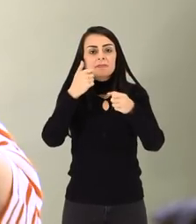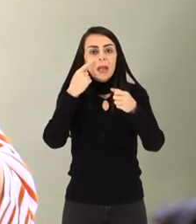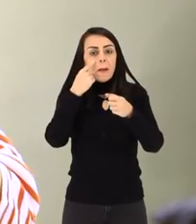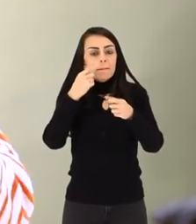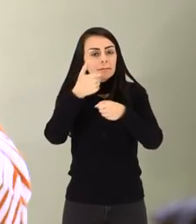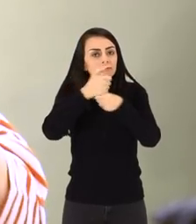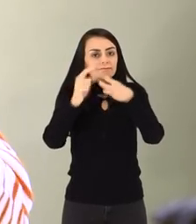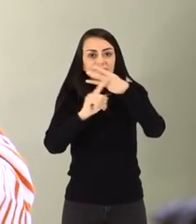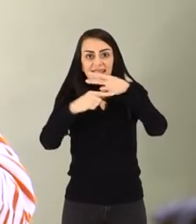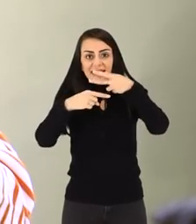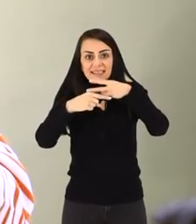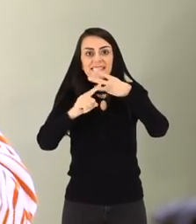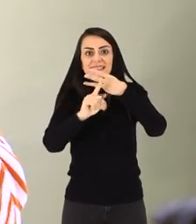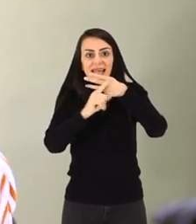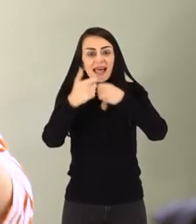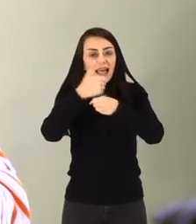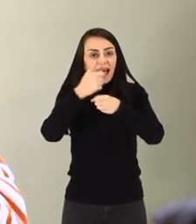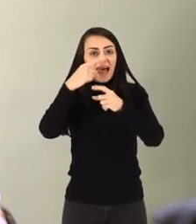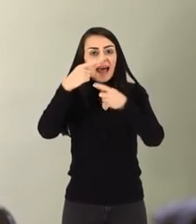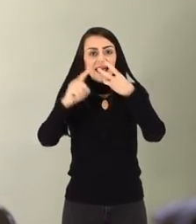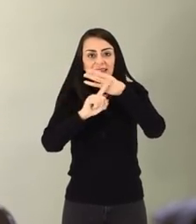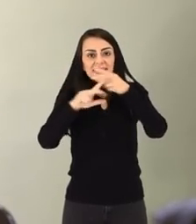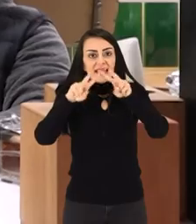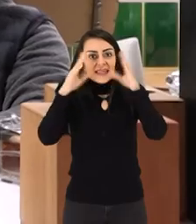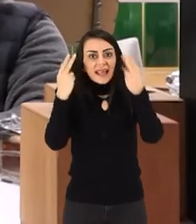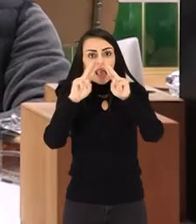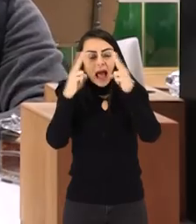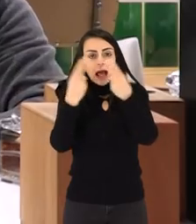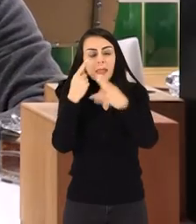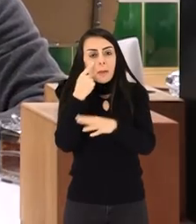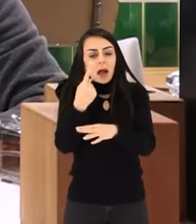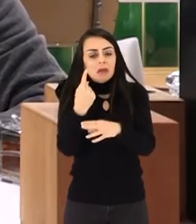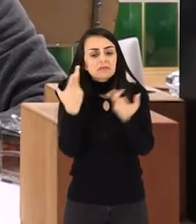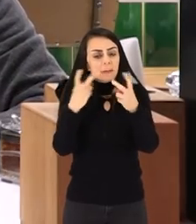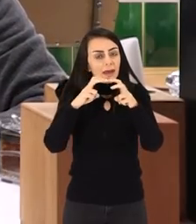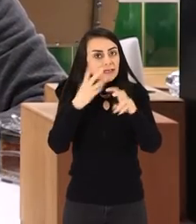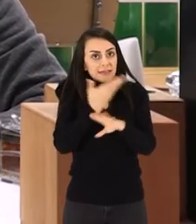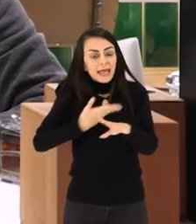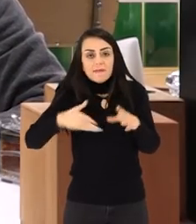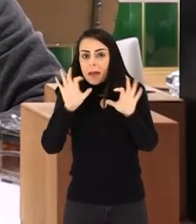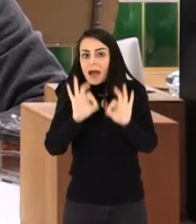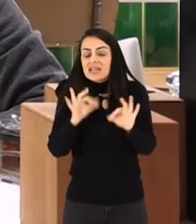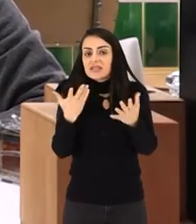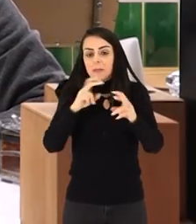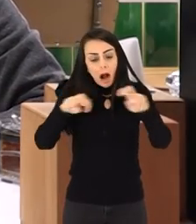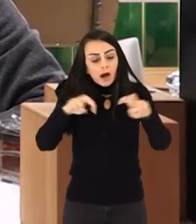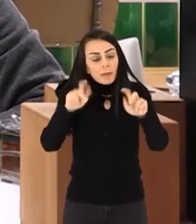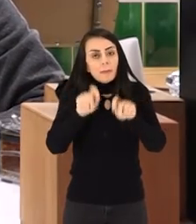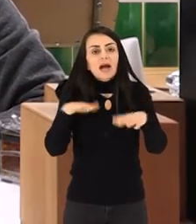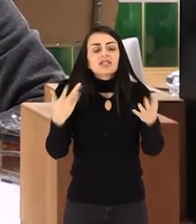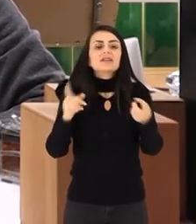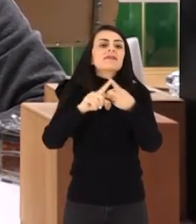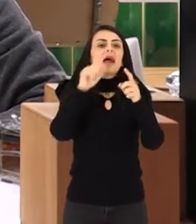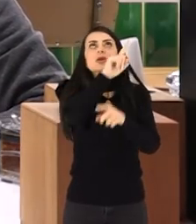bir ilginçleşmeye başladı, bilgi dağarcığı. Sonra inanılmaz sevmeye başladım. Ve